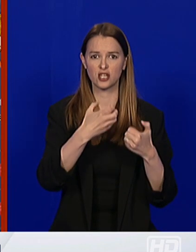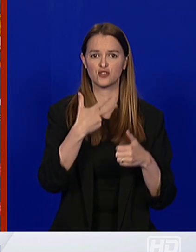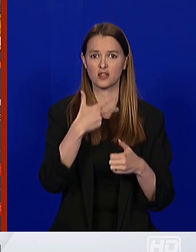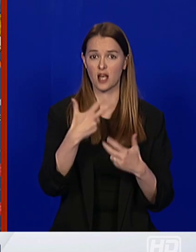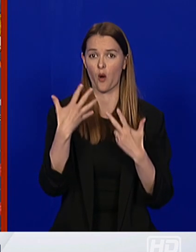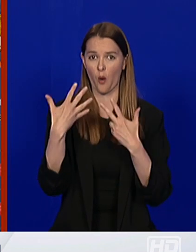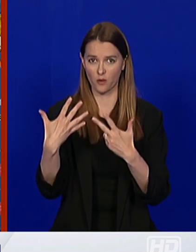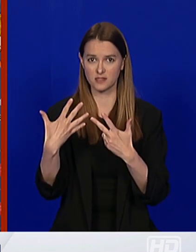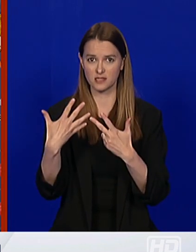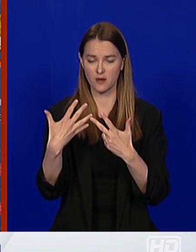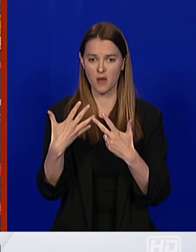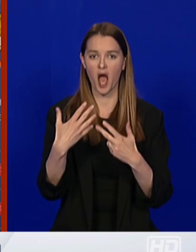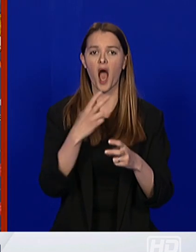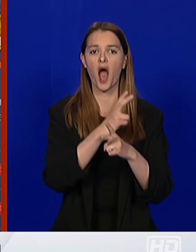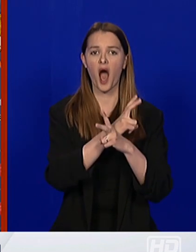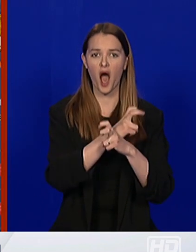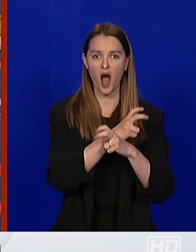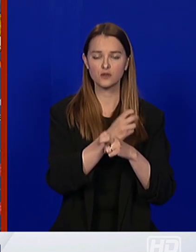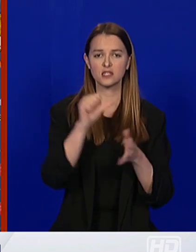2638, Austrija ima